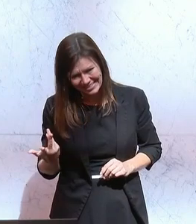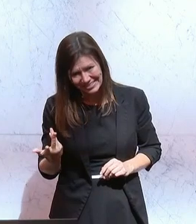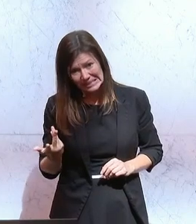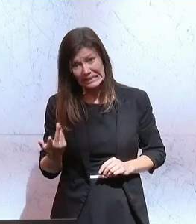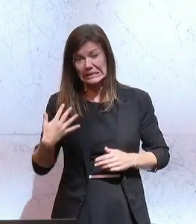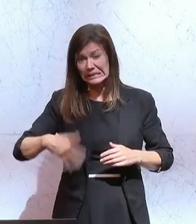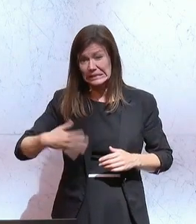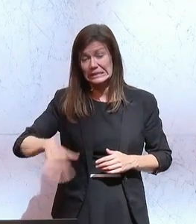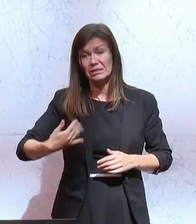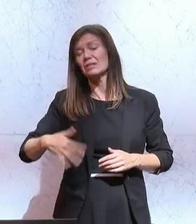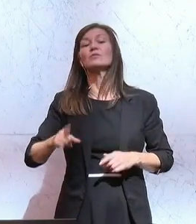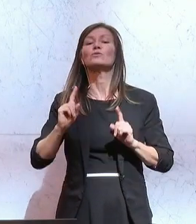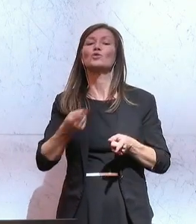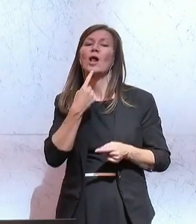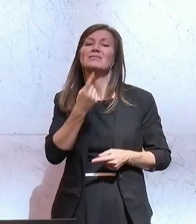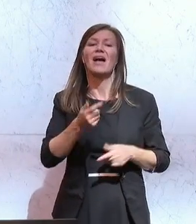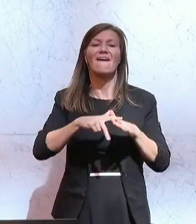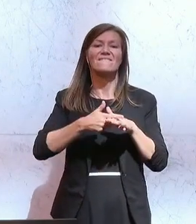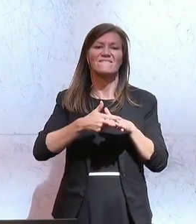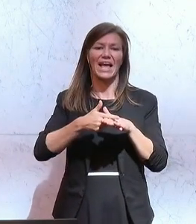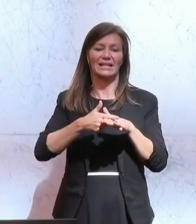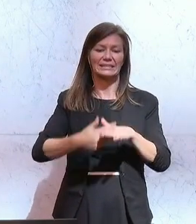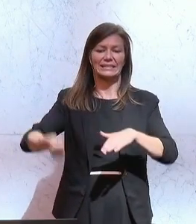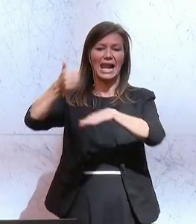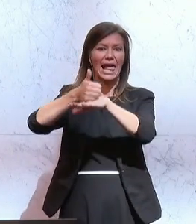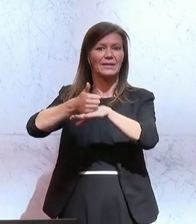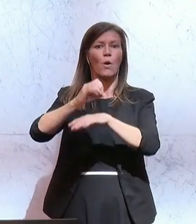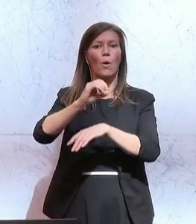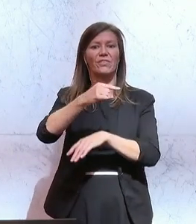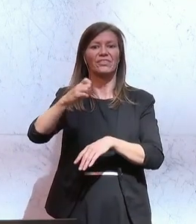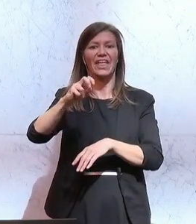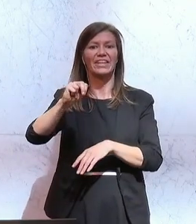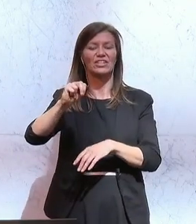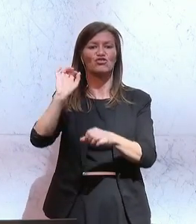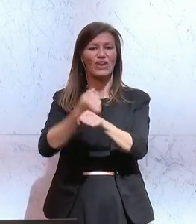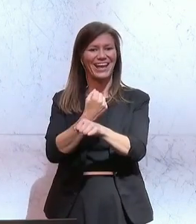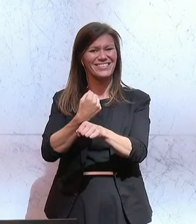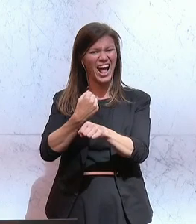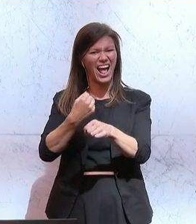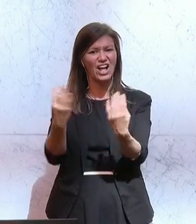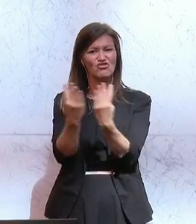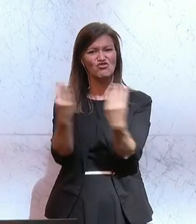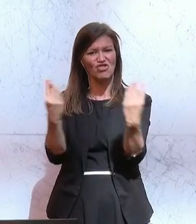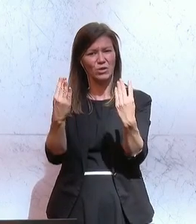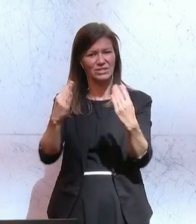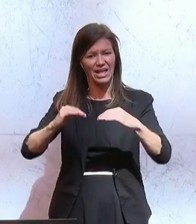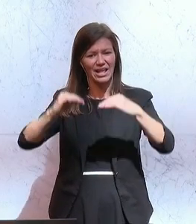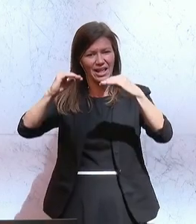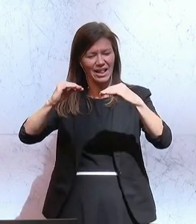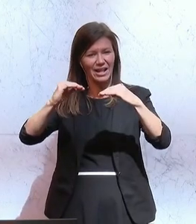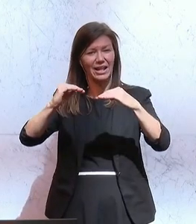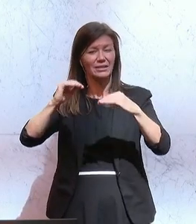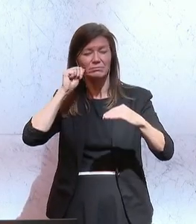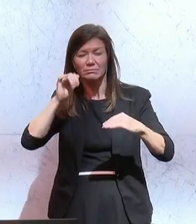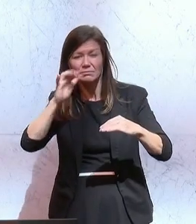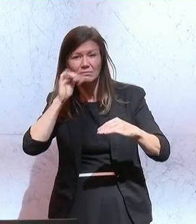nämlich den Werksleiter des Stausee von Ottenstein, der Tag und Nacht in Verbindung mit den Bürgermeistern, mit